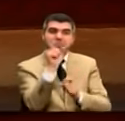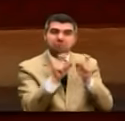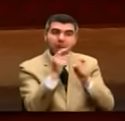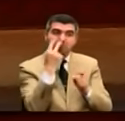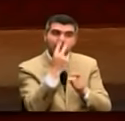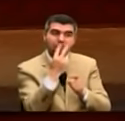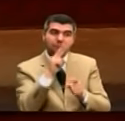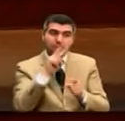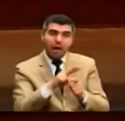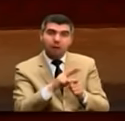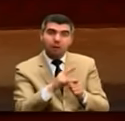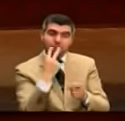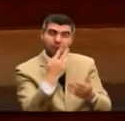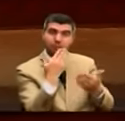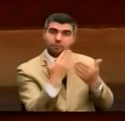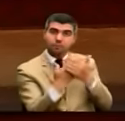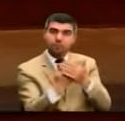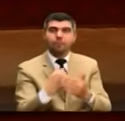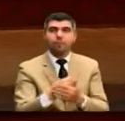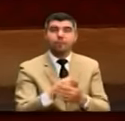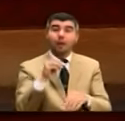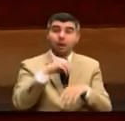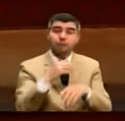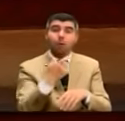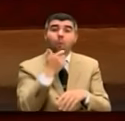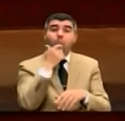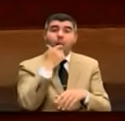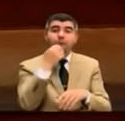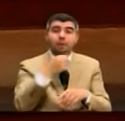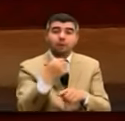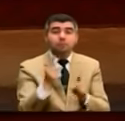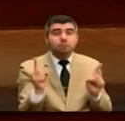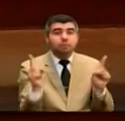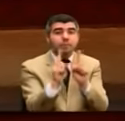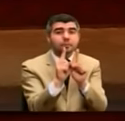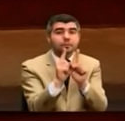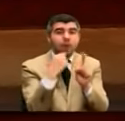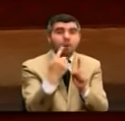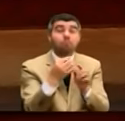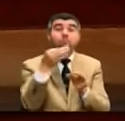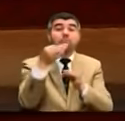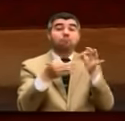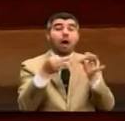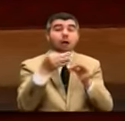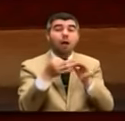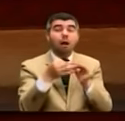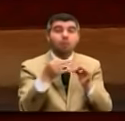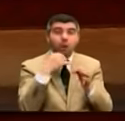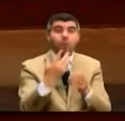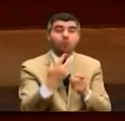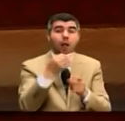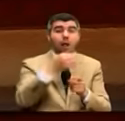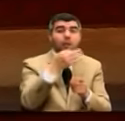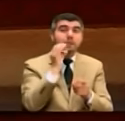المعاملة، حث المحافظين على الأملاك العقارية على إدخال الطرف المعني بالعقار في أي دعوى ترمي إلى إلغاء قرارات